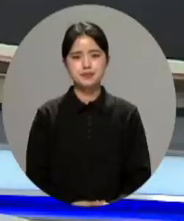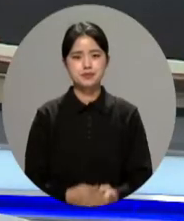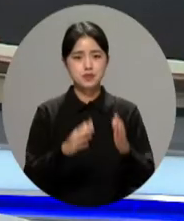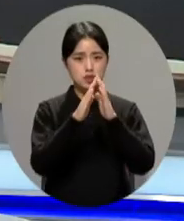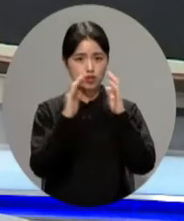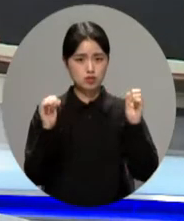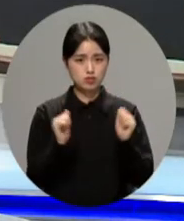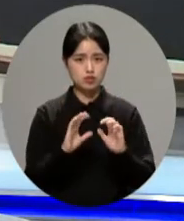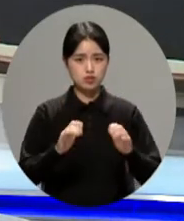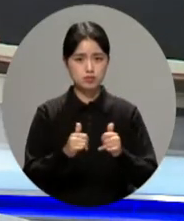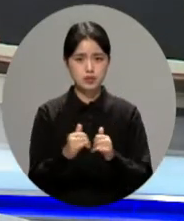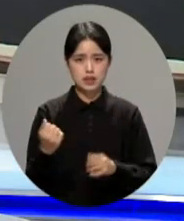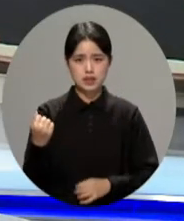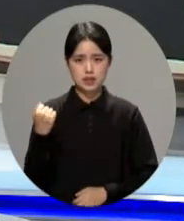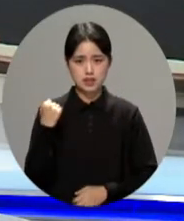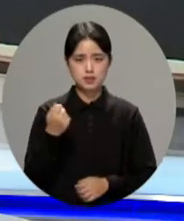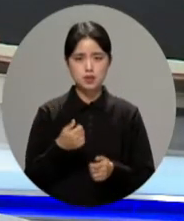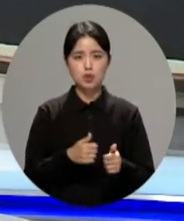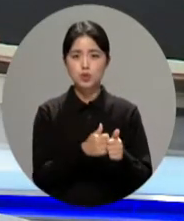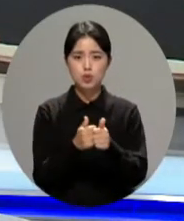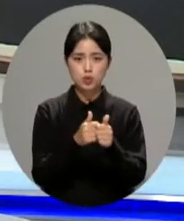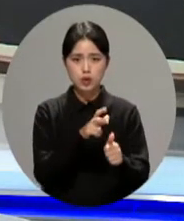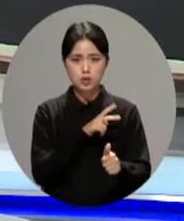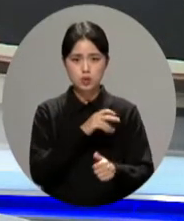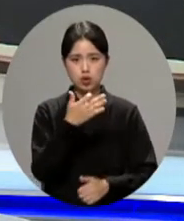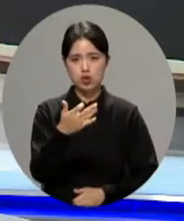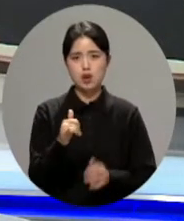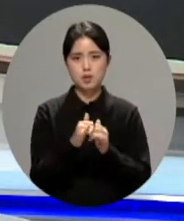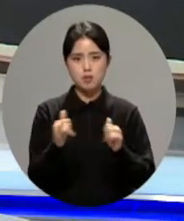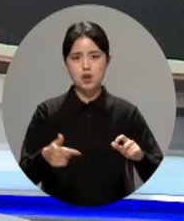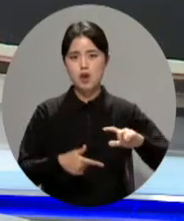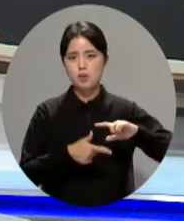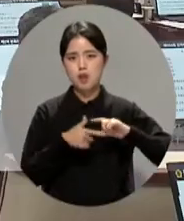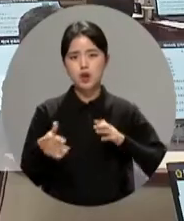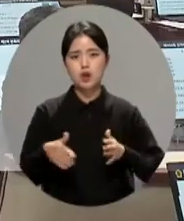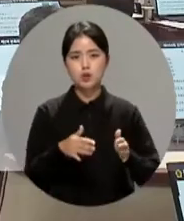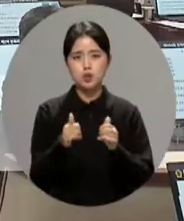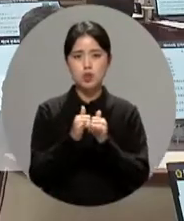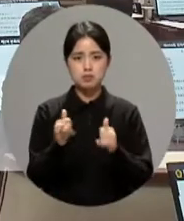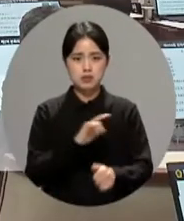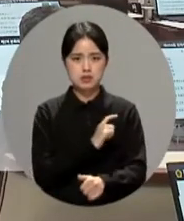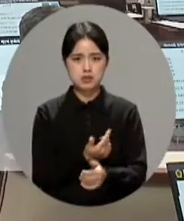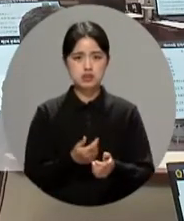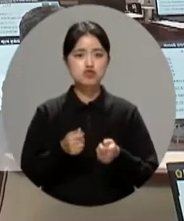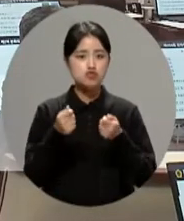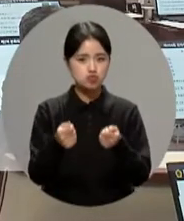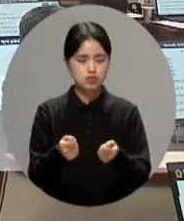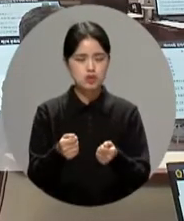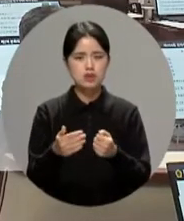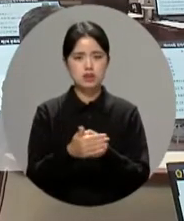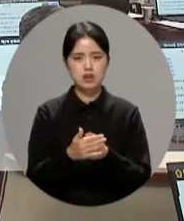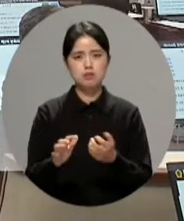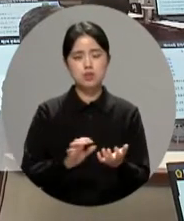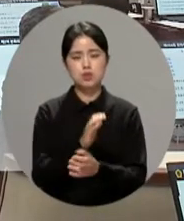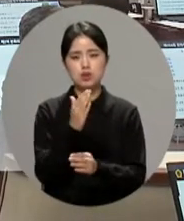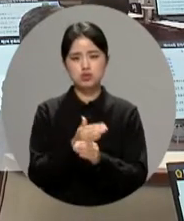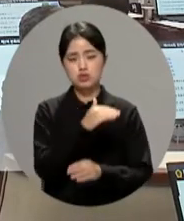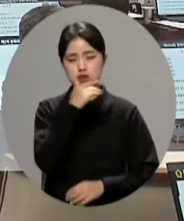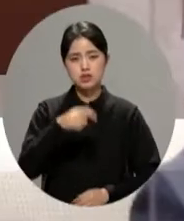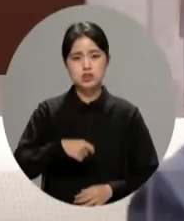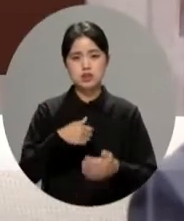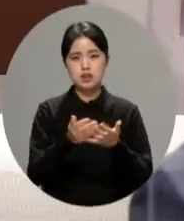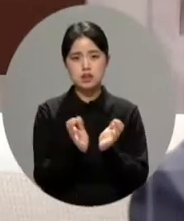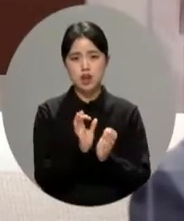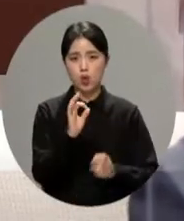전라북도가 국민의 동행의원 19명에게 무더기로 명예 도민증을 수여하기로 하면서 놀란 일고 있습니다 정의당